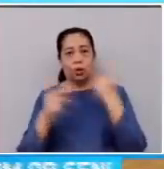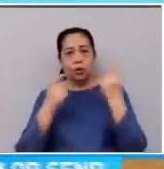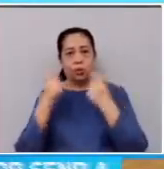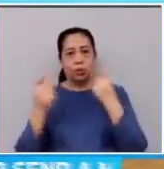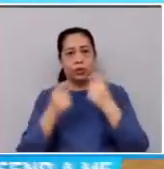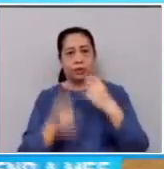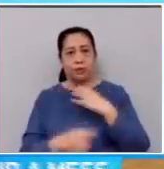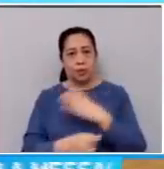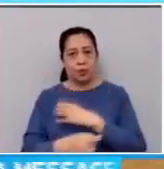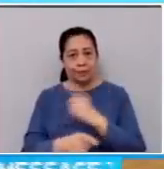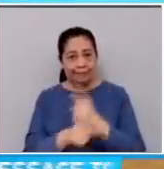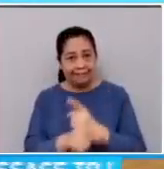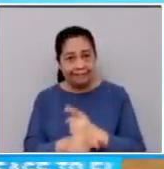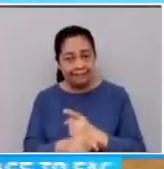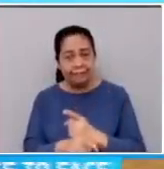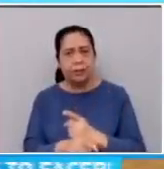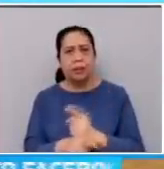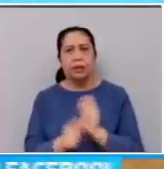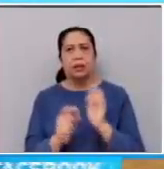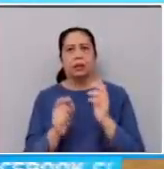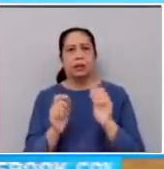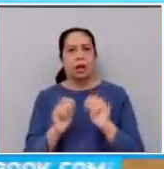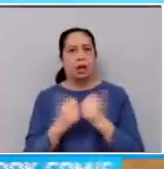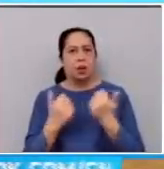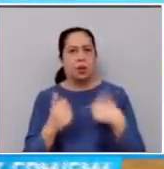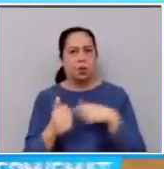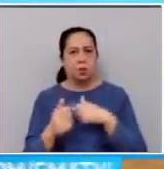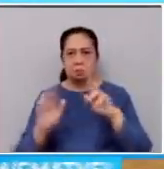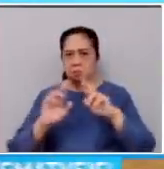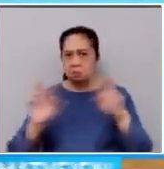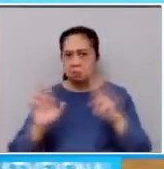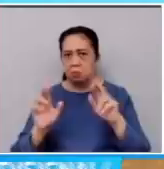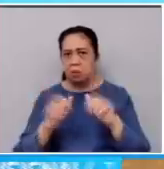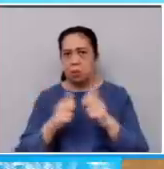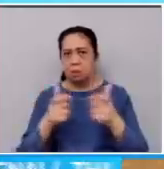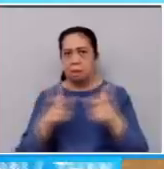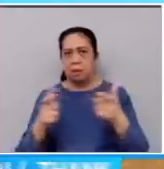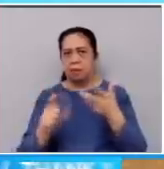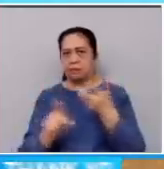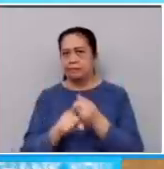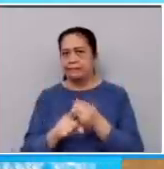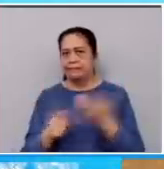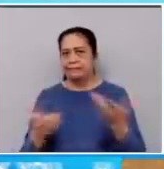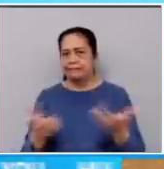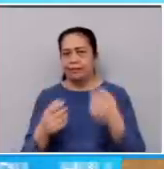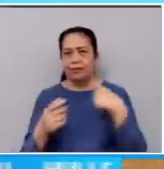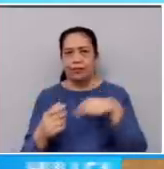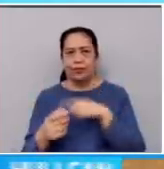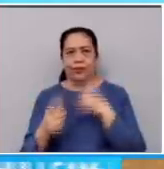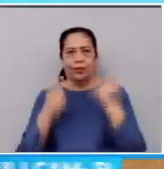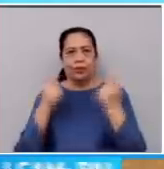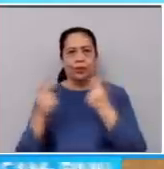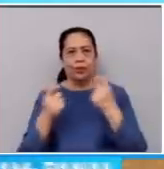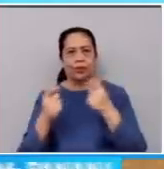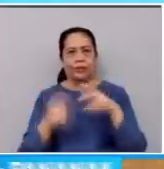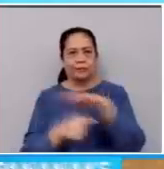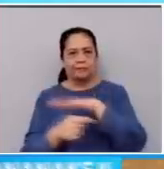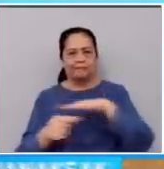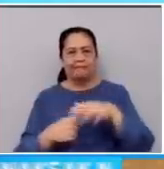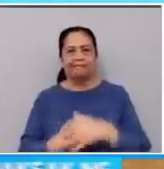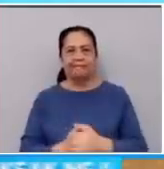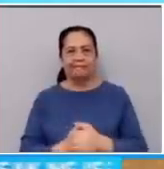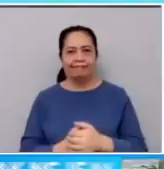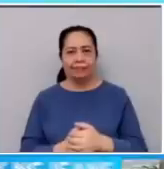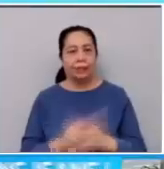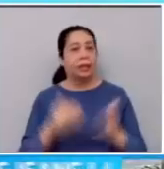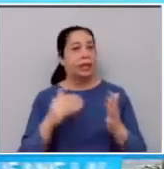ho ba? Gaano na tayo kahanda rito at gaano kalaki yung impact kaya nito para sa ating tourism industry? Again,